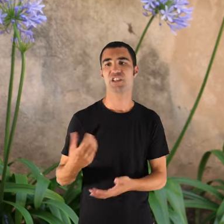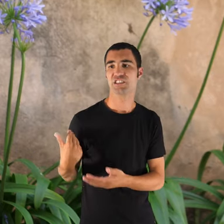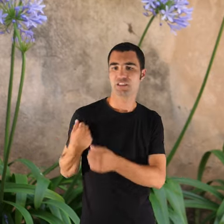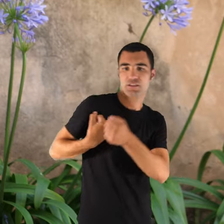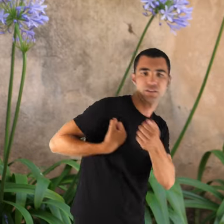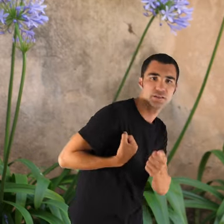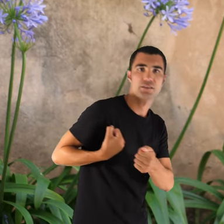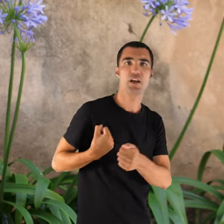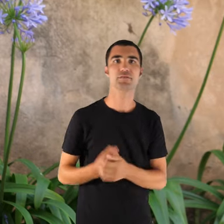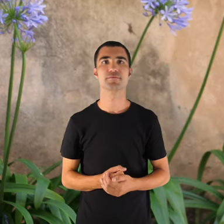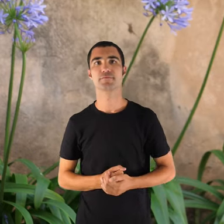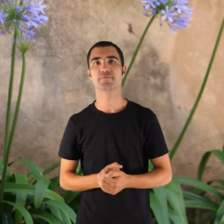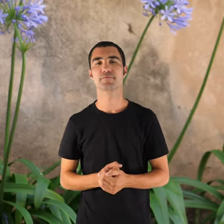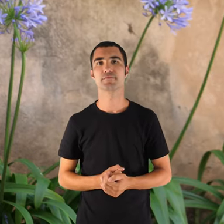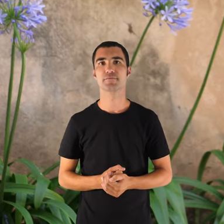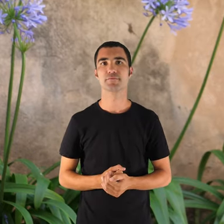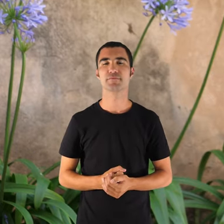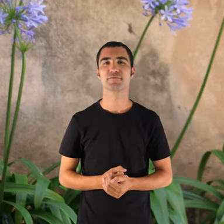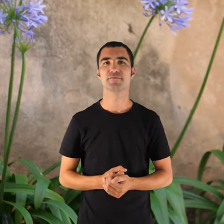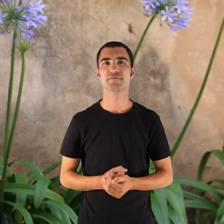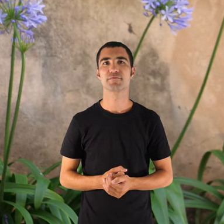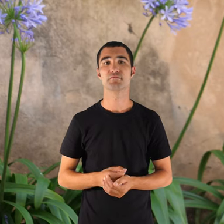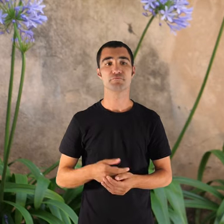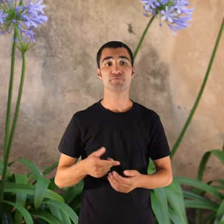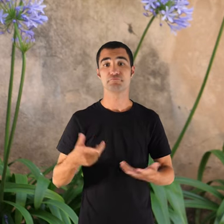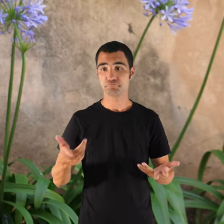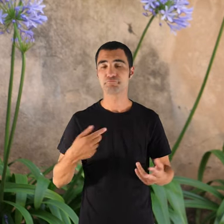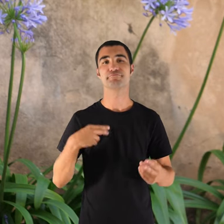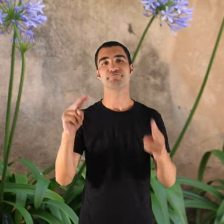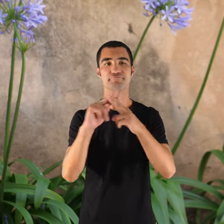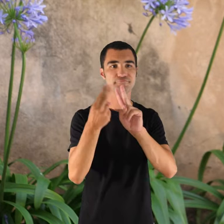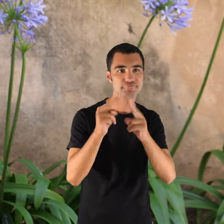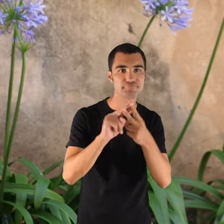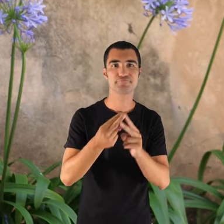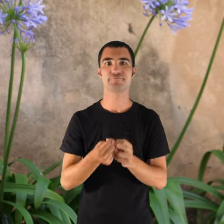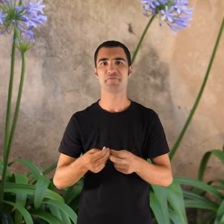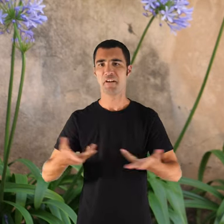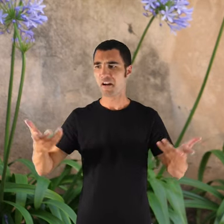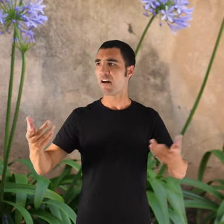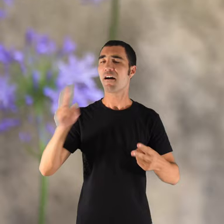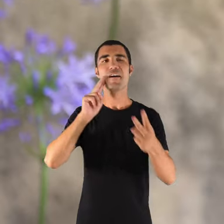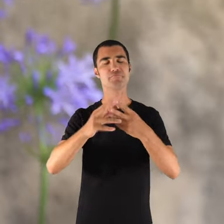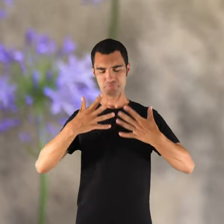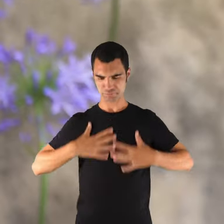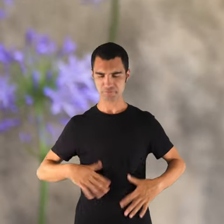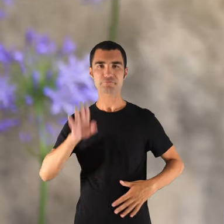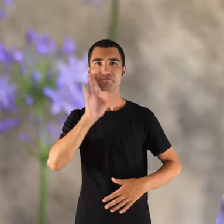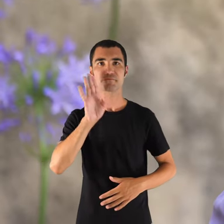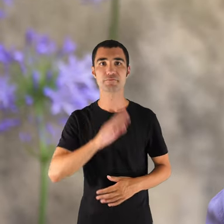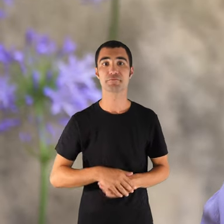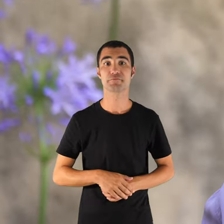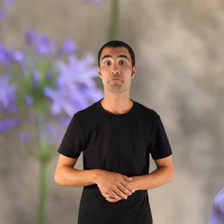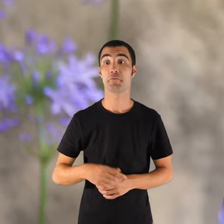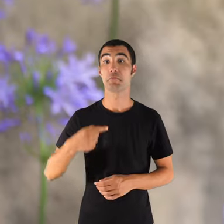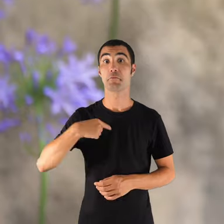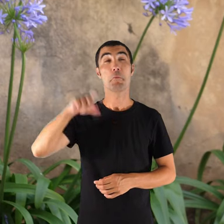traien. I això, i el maleíem, ai, m'han embrutat tota la roba. De cap mestre? No, ja